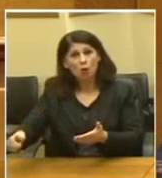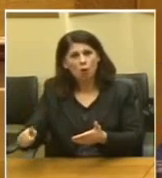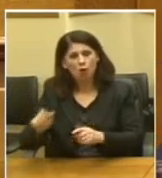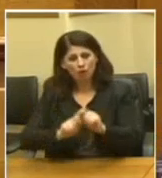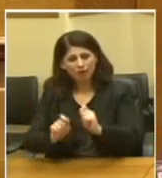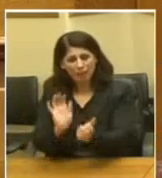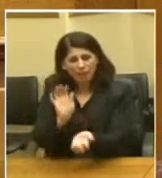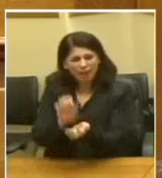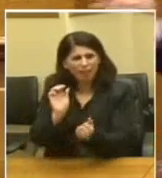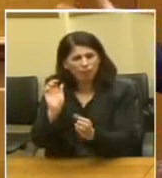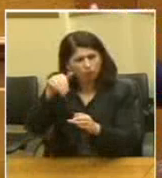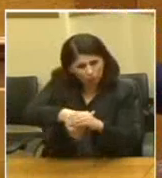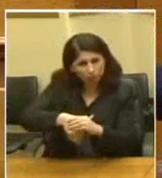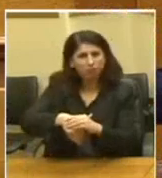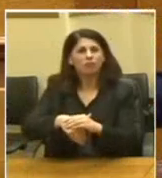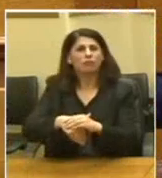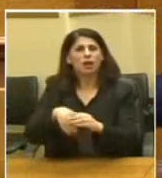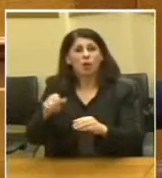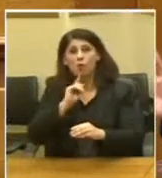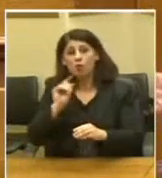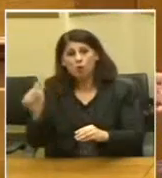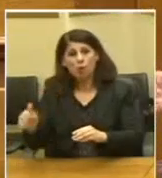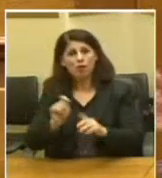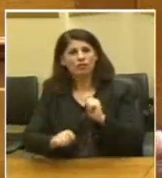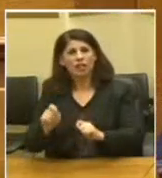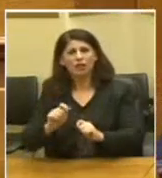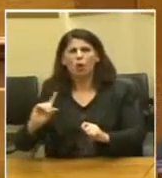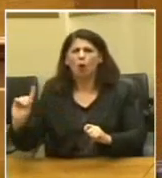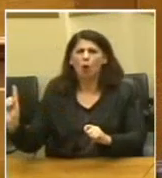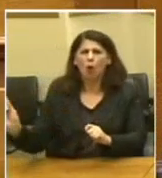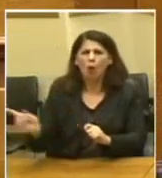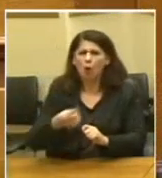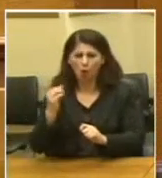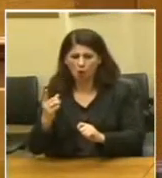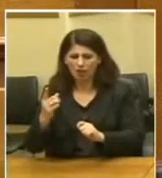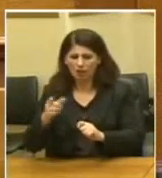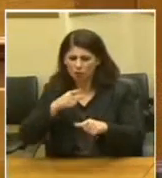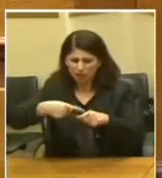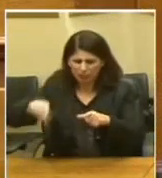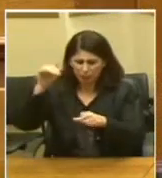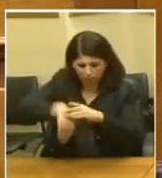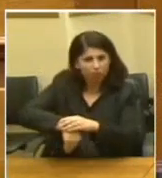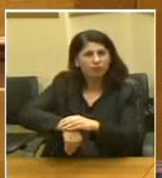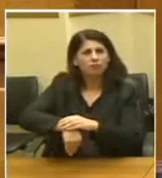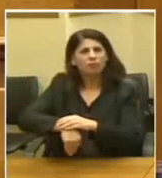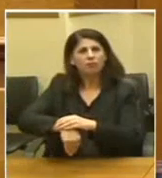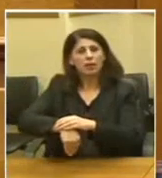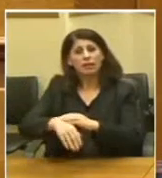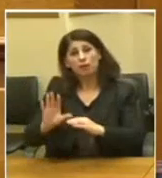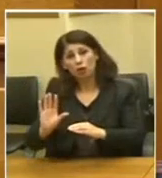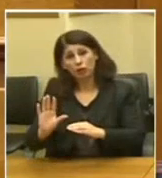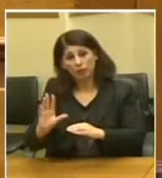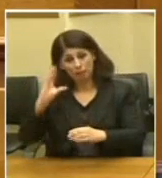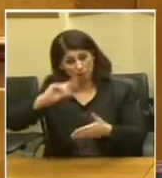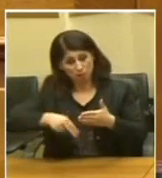μόνοι σας. Όπως εσείς στήσατε μόνοι σας και όλες τις παγίδες στις οποίες πέσατε μέσα. Όλες. Το ότι δεν βγήκαμε από τα